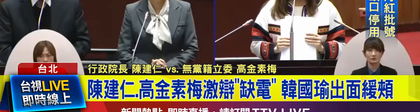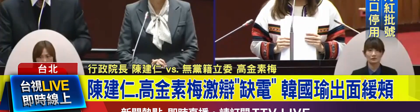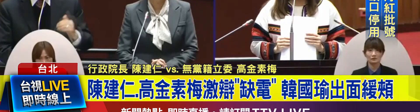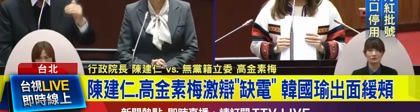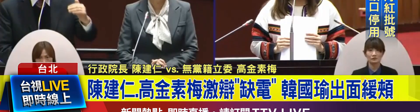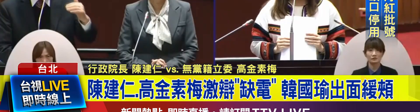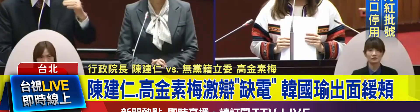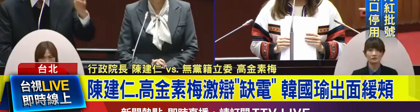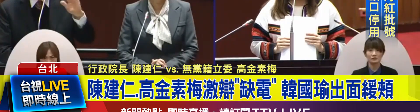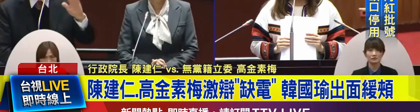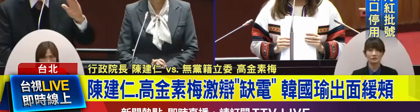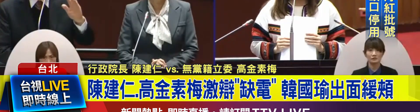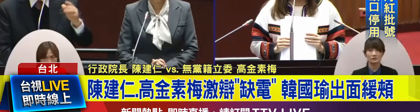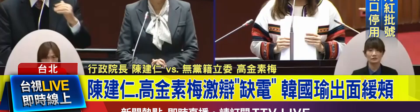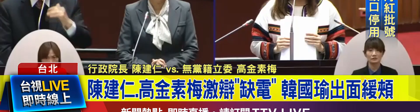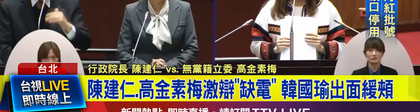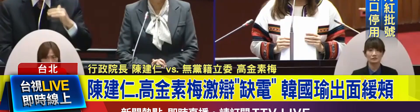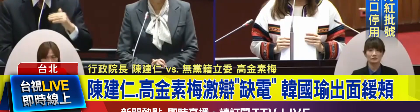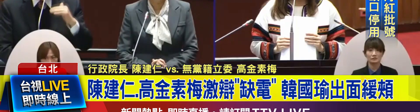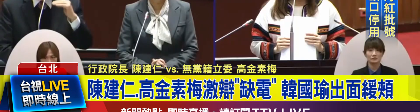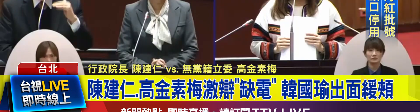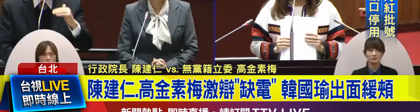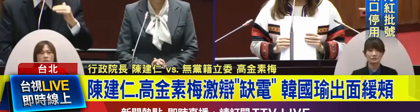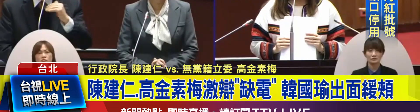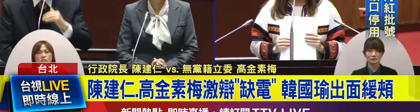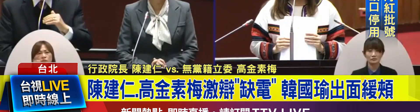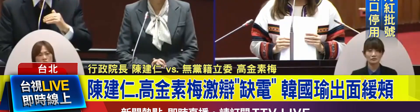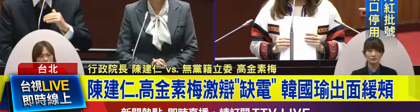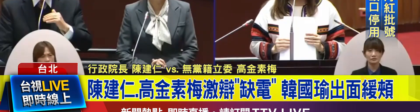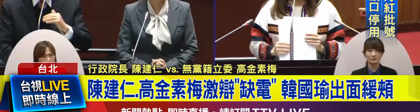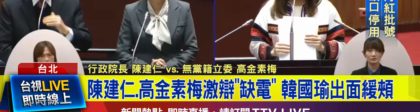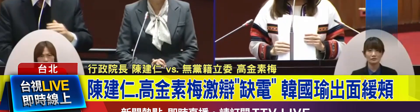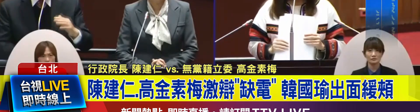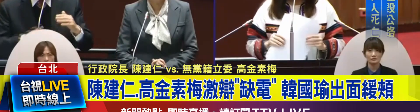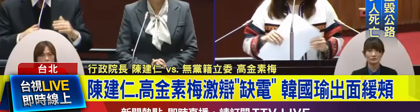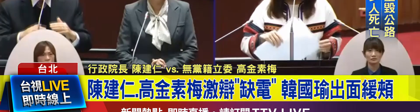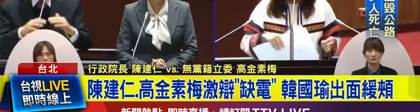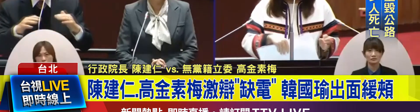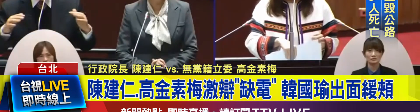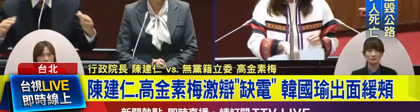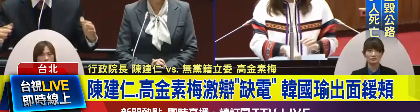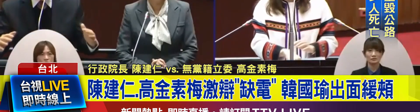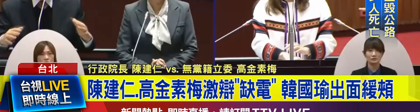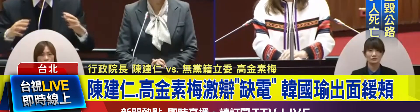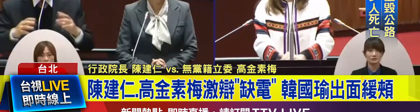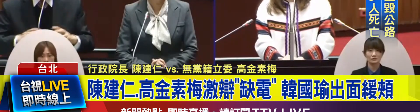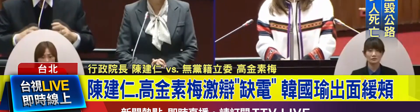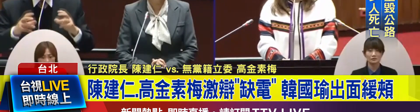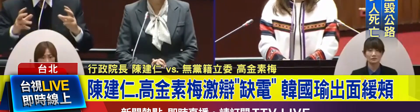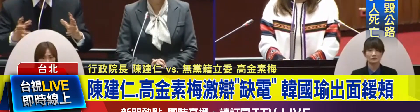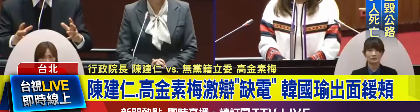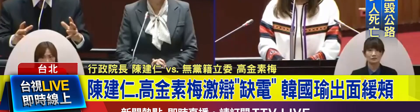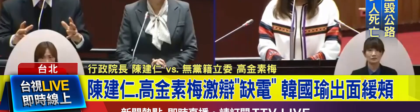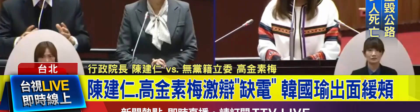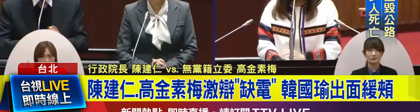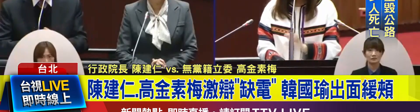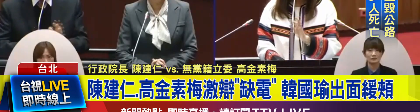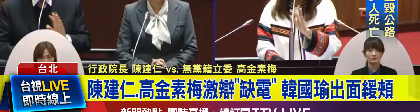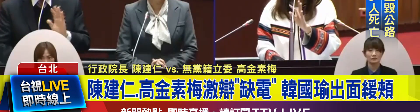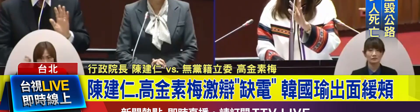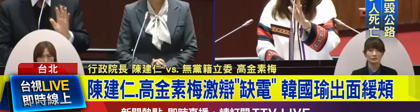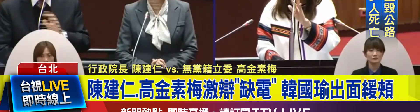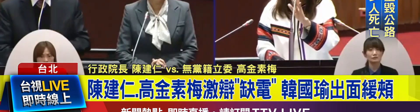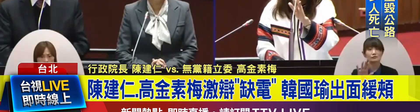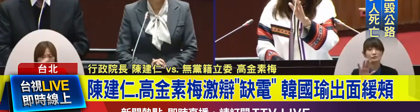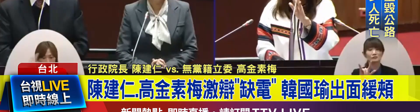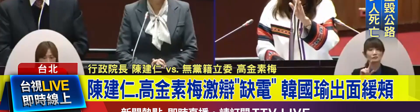的哦，所以没有缺电。所以你刚才讲的不是正确的事实，那你不能用不正确的事实来贴标签。 对不